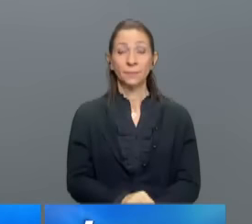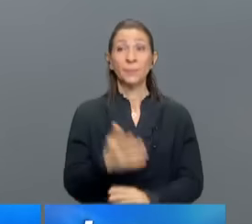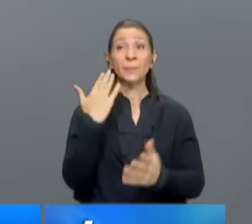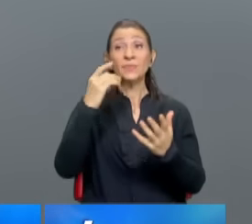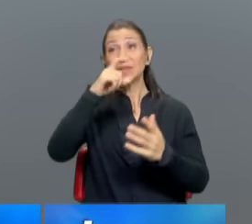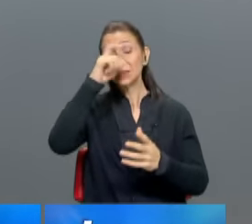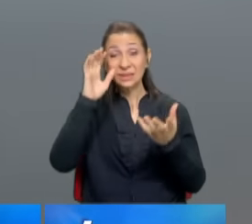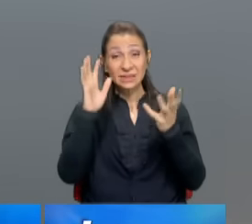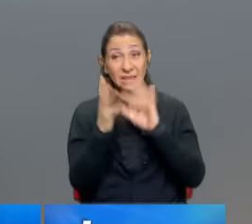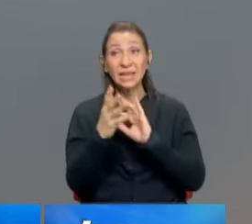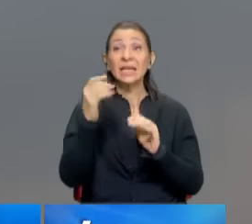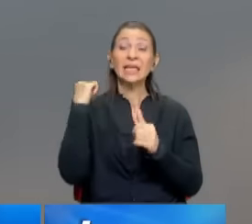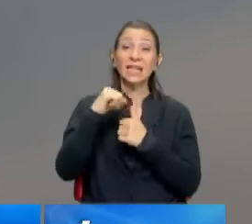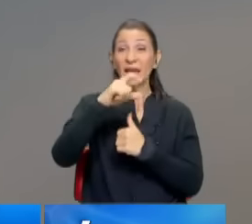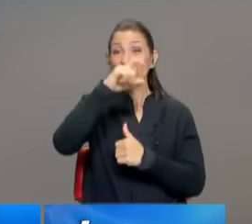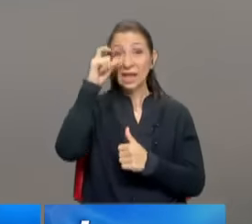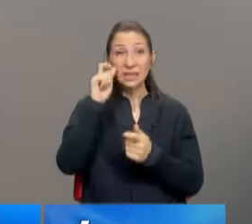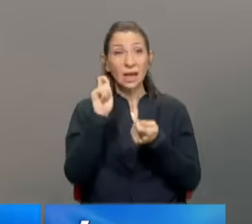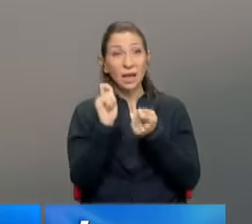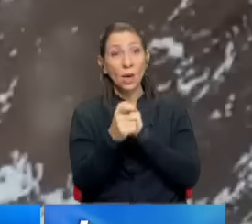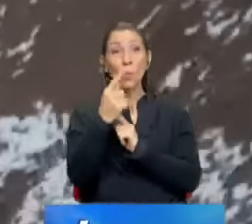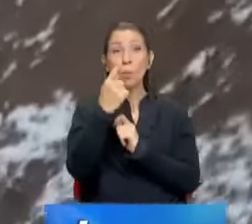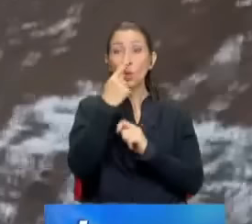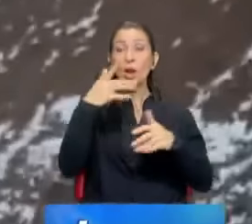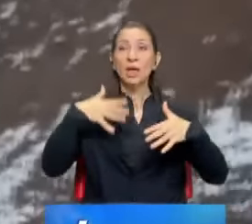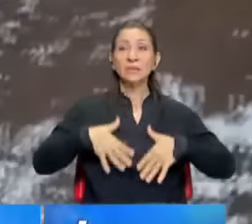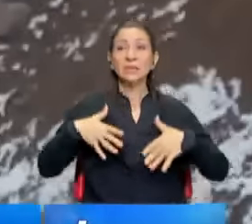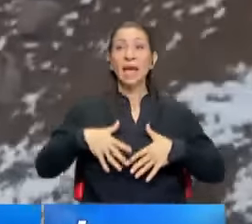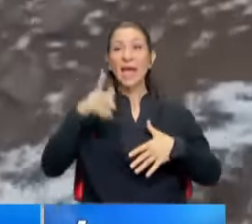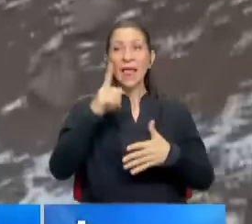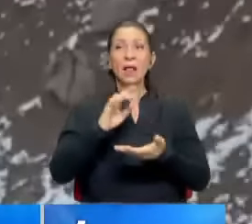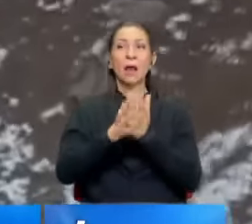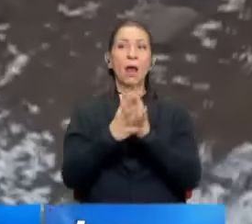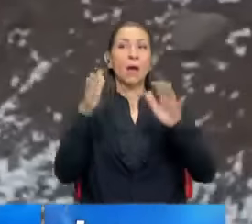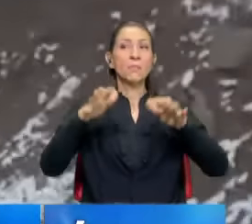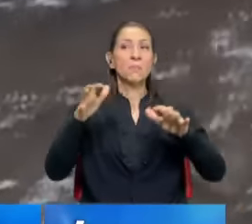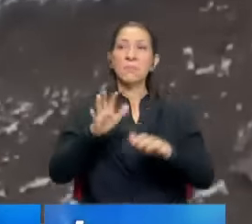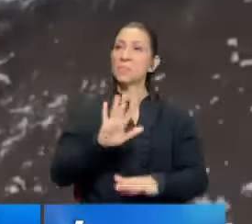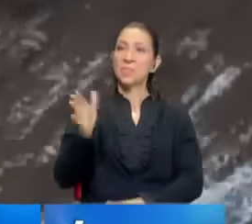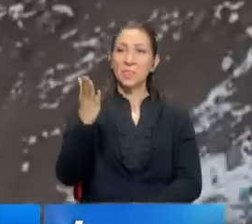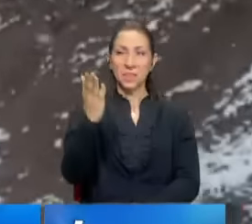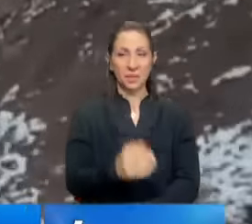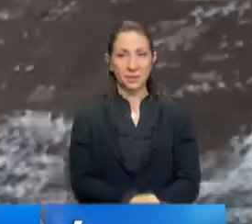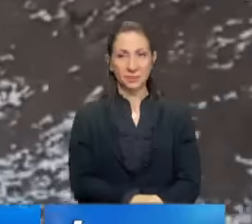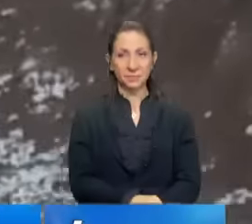Hava sıcaklığı yeniden yaza dönmeye hazırlanırken Bolu ve Rize'de mevsimin ilk karı karşılandı.